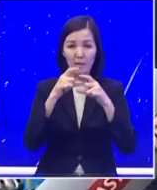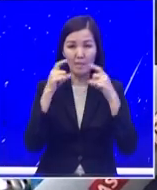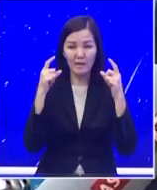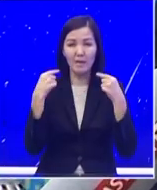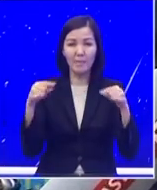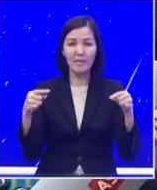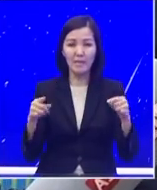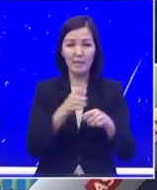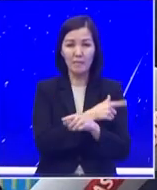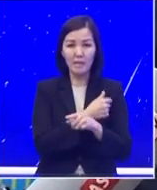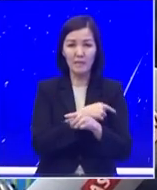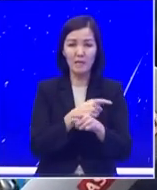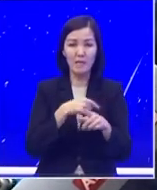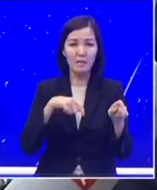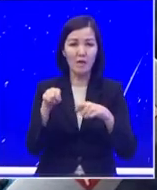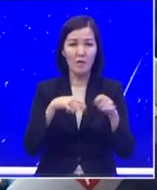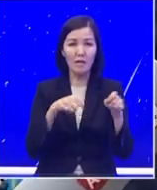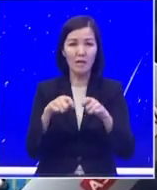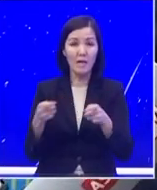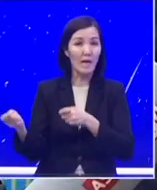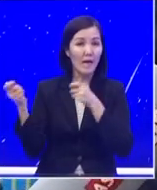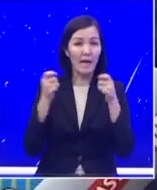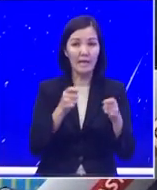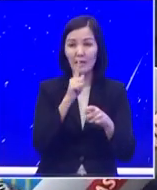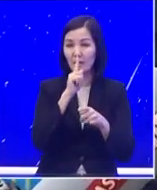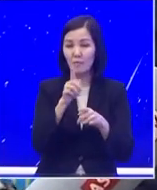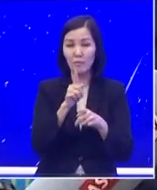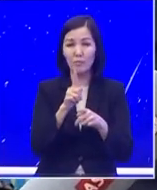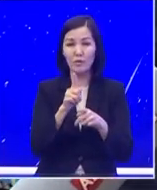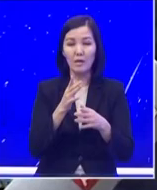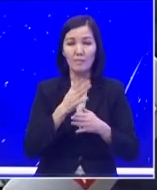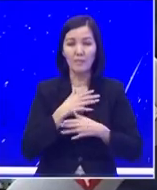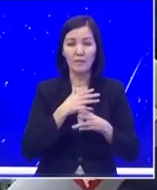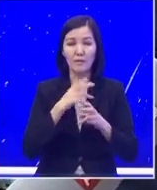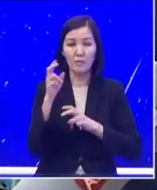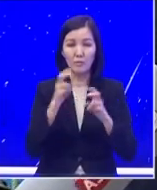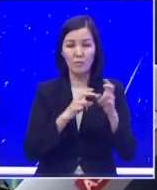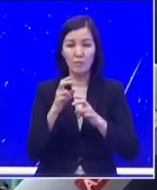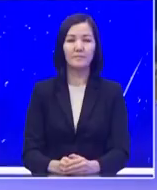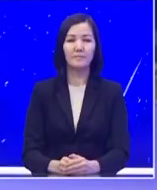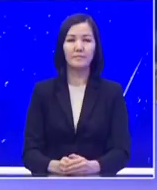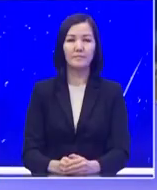да медициналық тауарлар, шикізаттар жіберілмеген, сонымен біздің өндірушілер осындай жағдайда болып қалды.